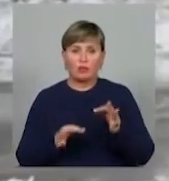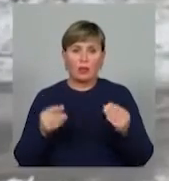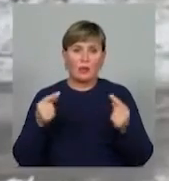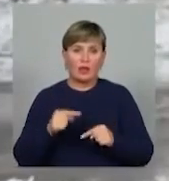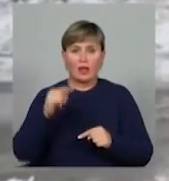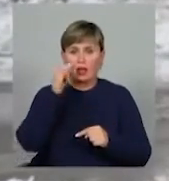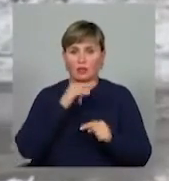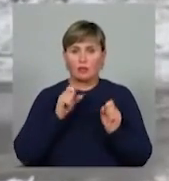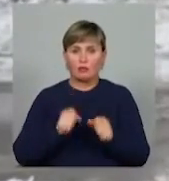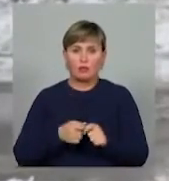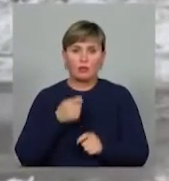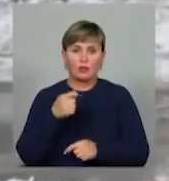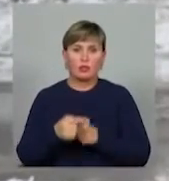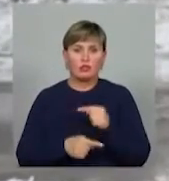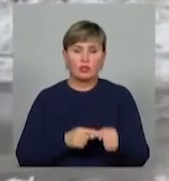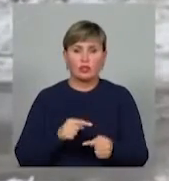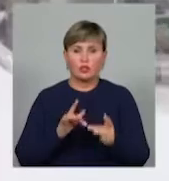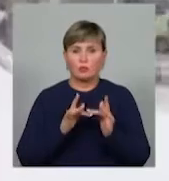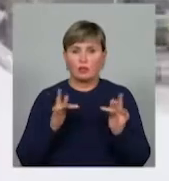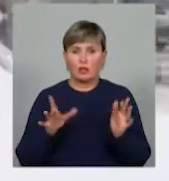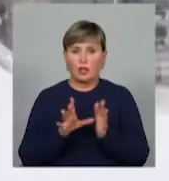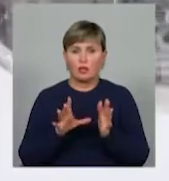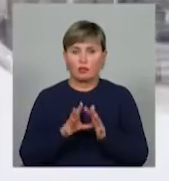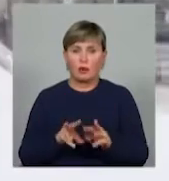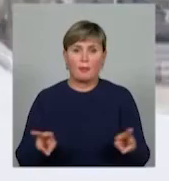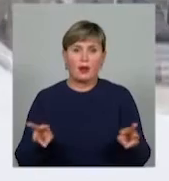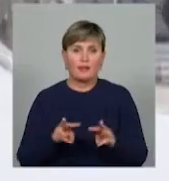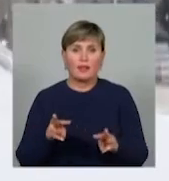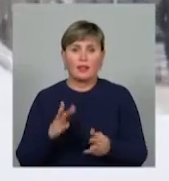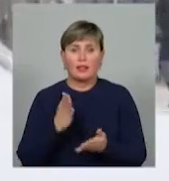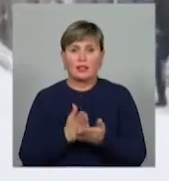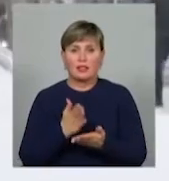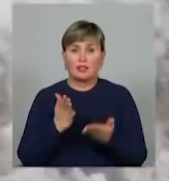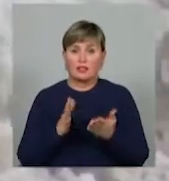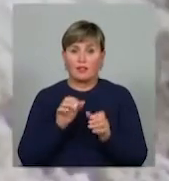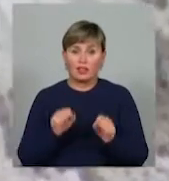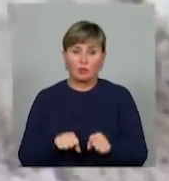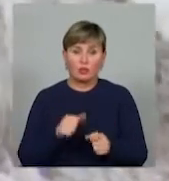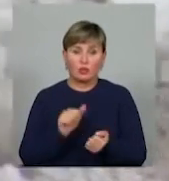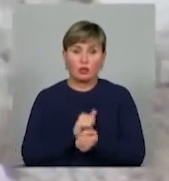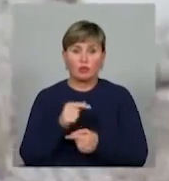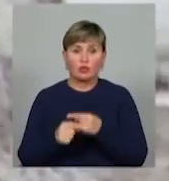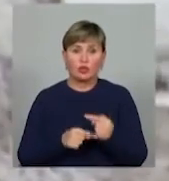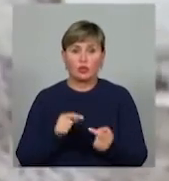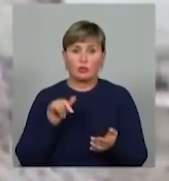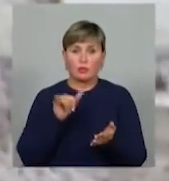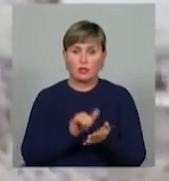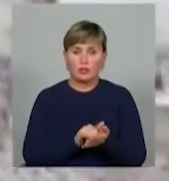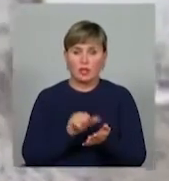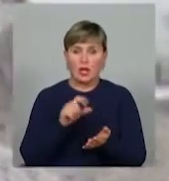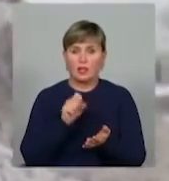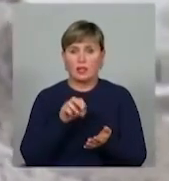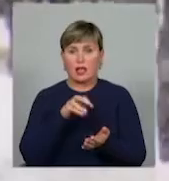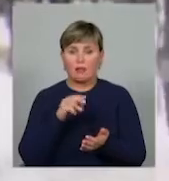казахстанцы могут подать через веб портал электронное правительство есть возможность сдать документы через приложение е ссылок азамат